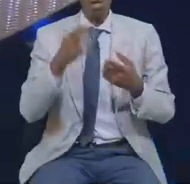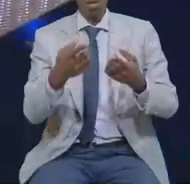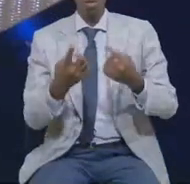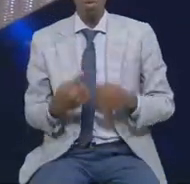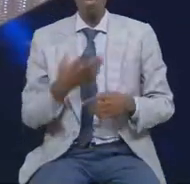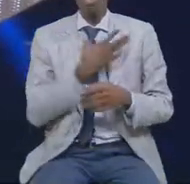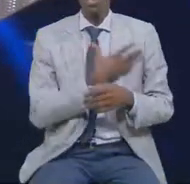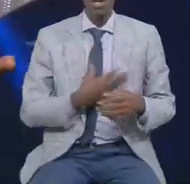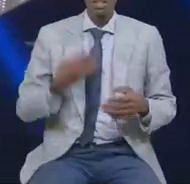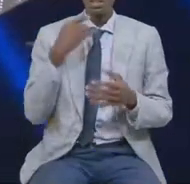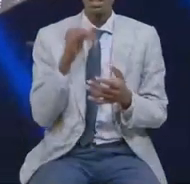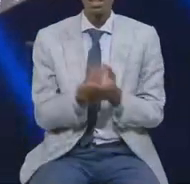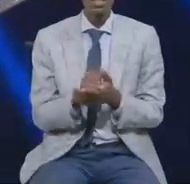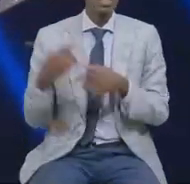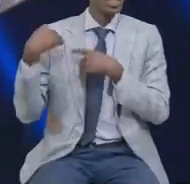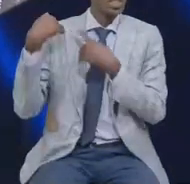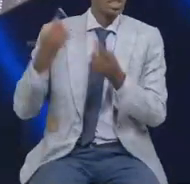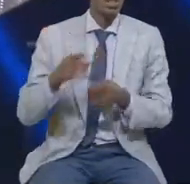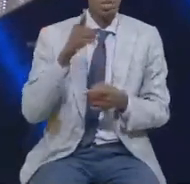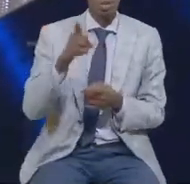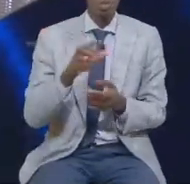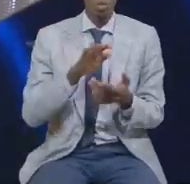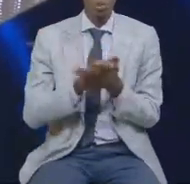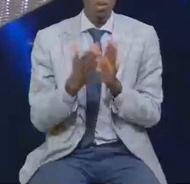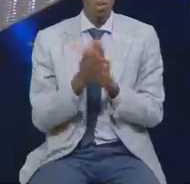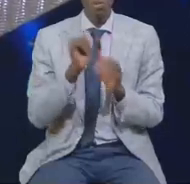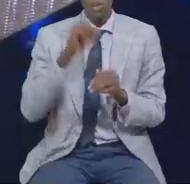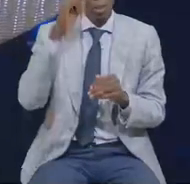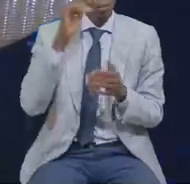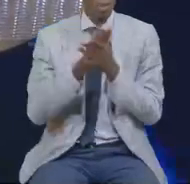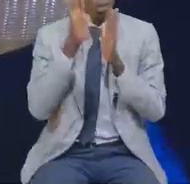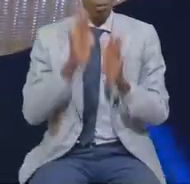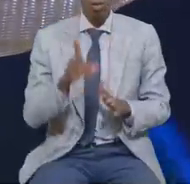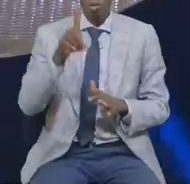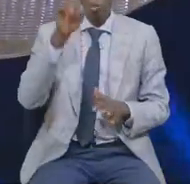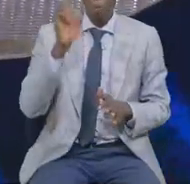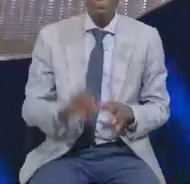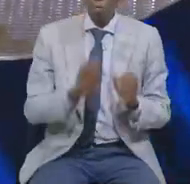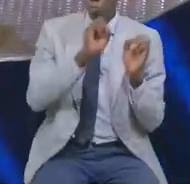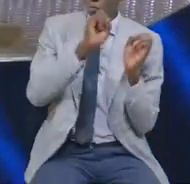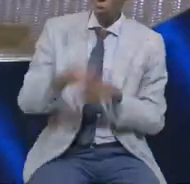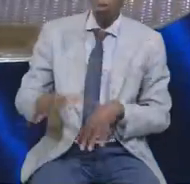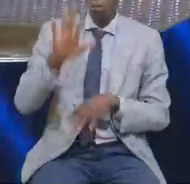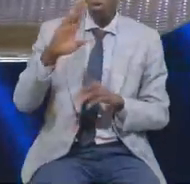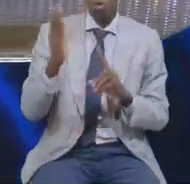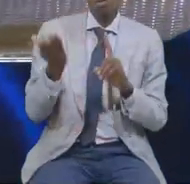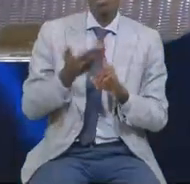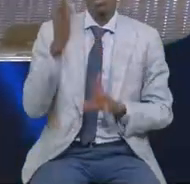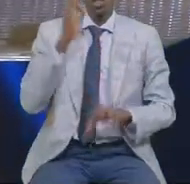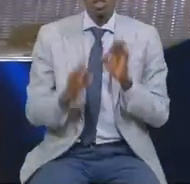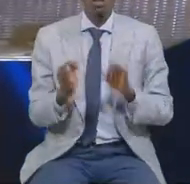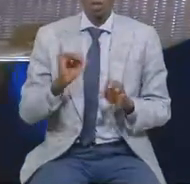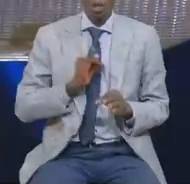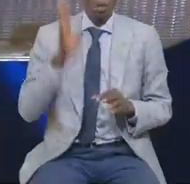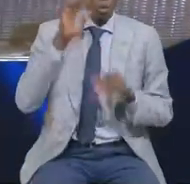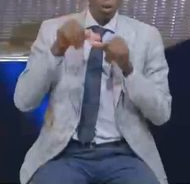conviction que tu as depuis que tu es devenu chrétien, que tu dois cesser cela si tu vas rester avec